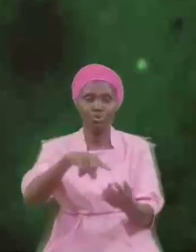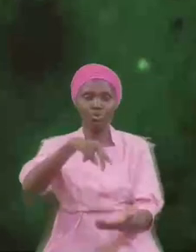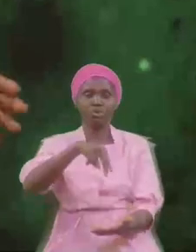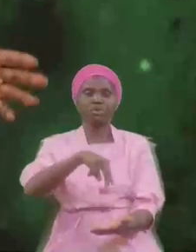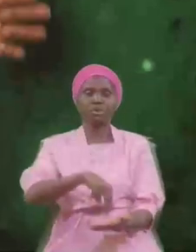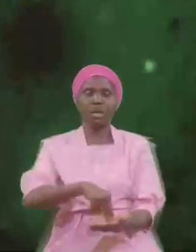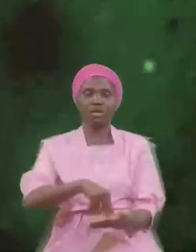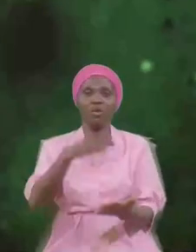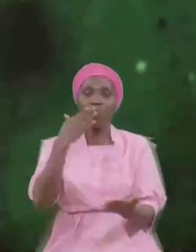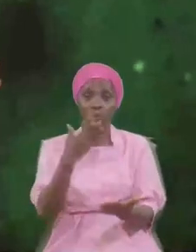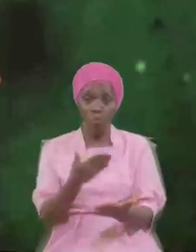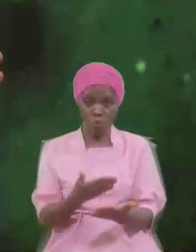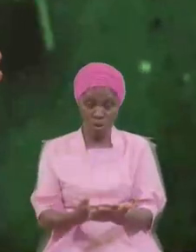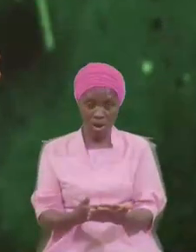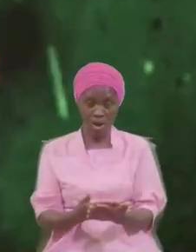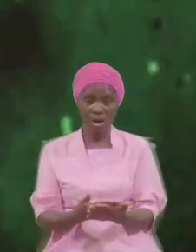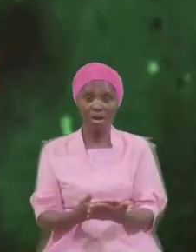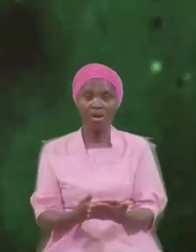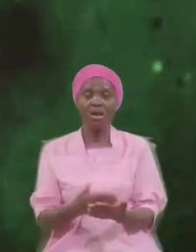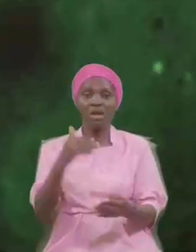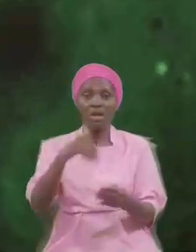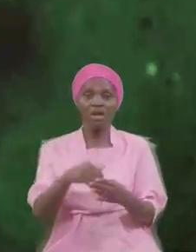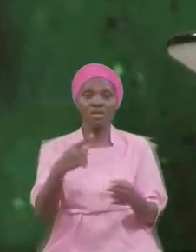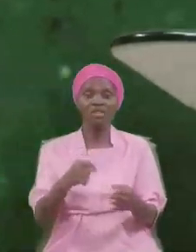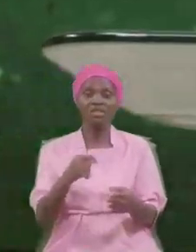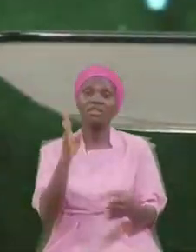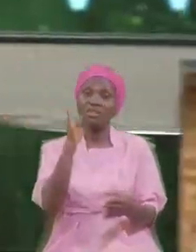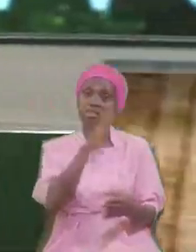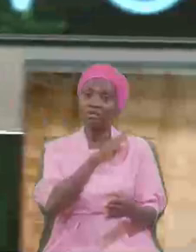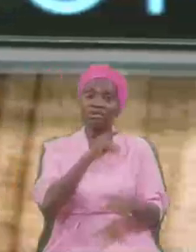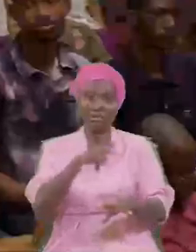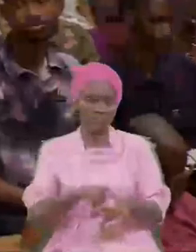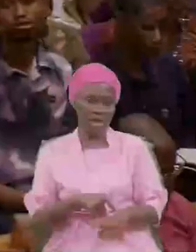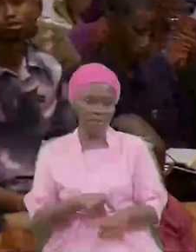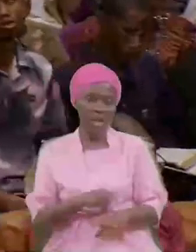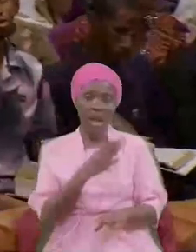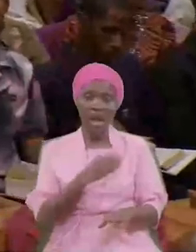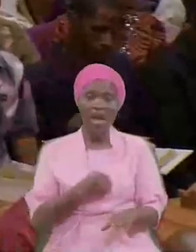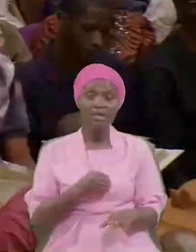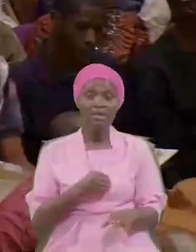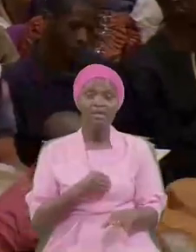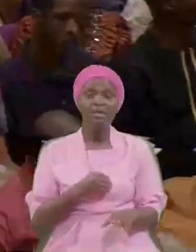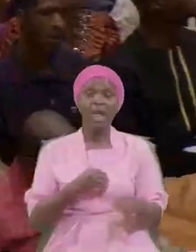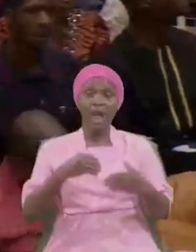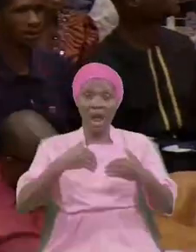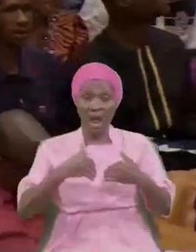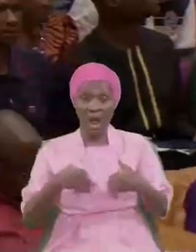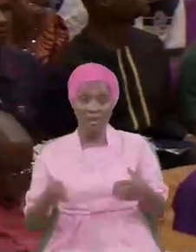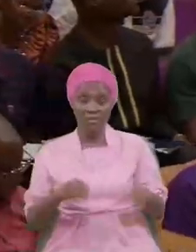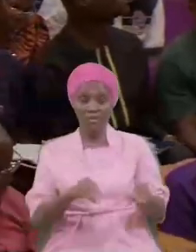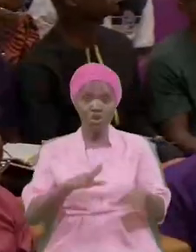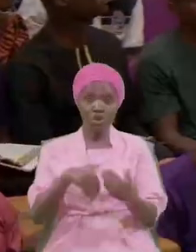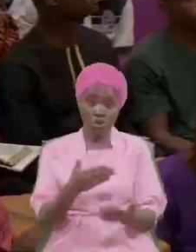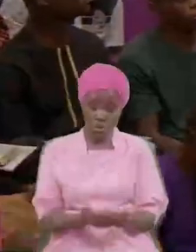Et afin de pouvoir résister dans le mauvais jour et tenir ferme, après avoir fait quoi? Après avoir